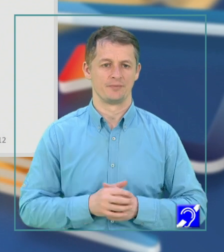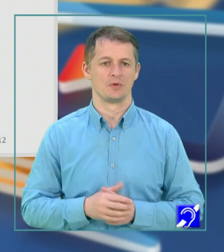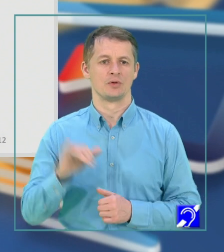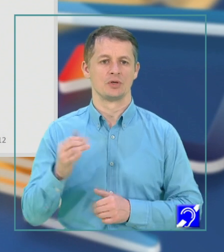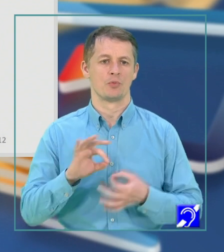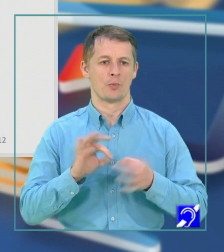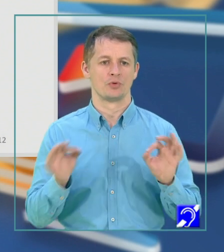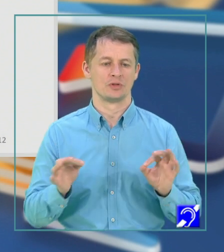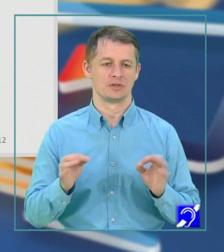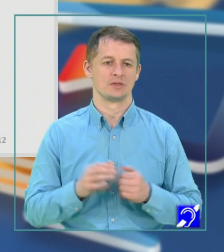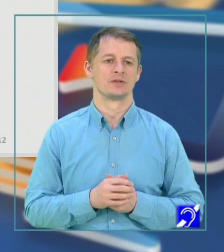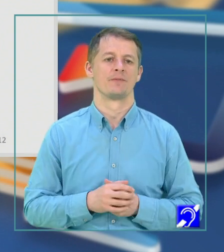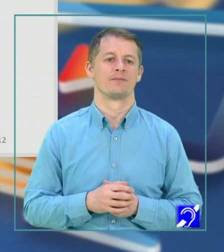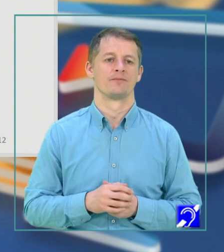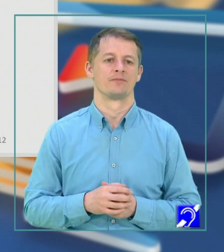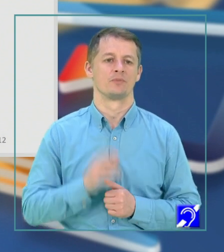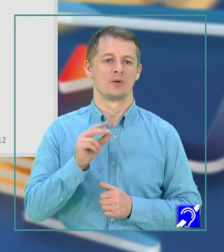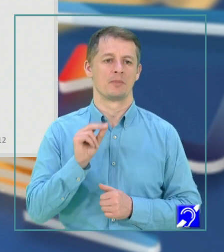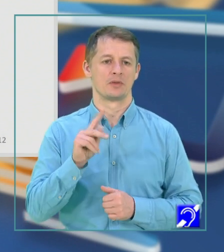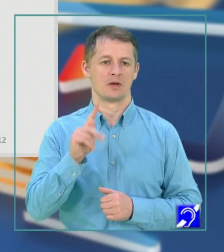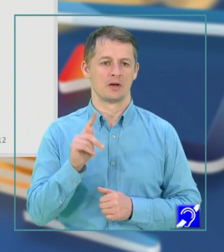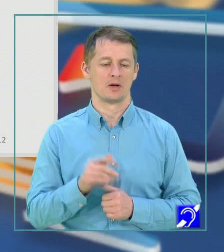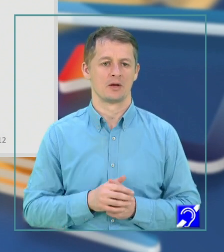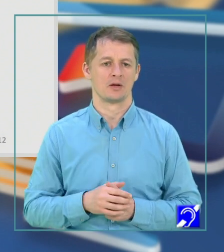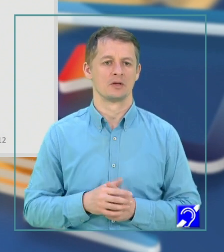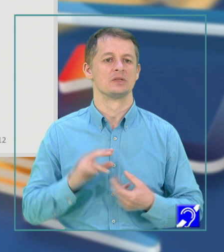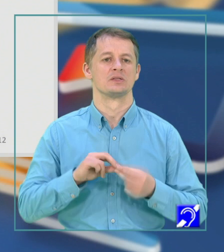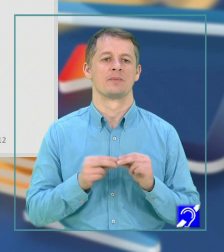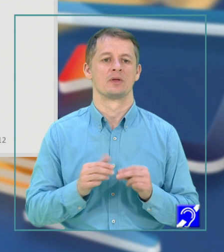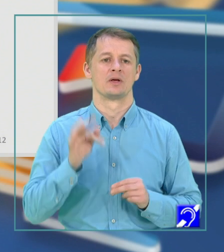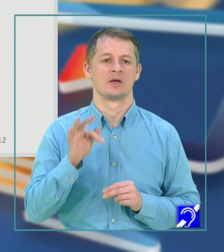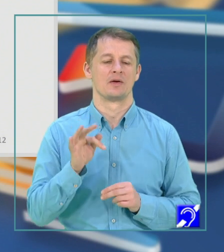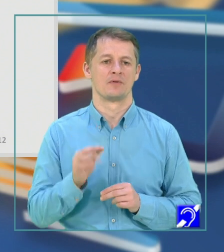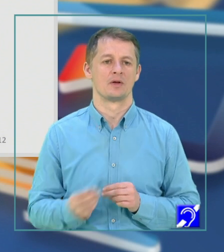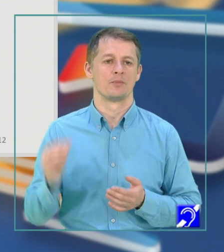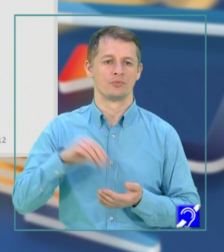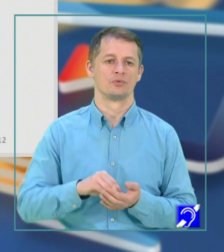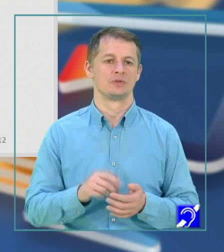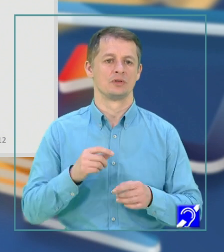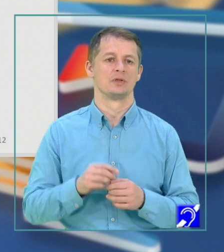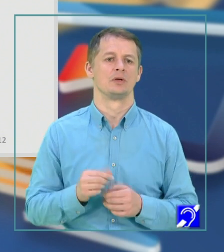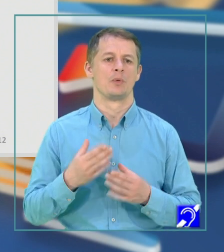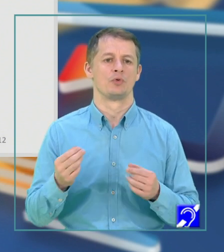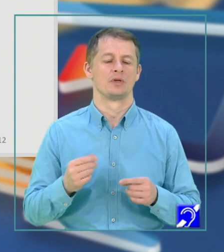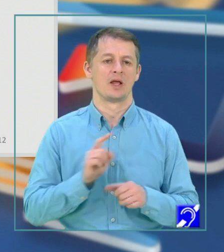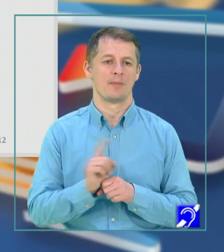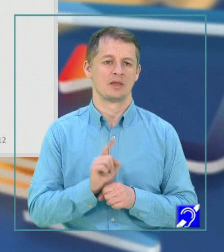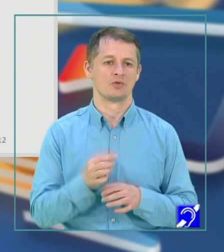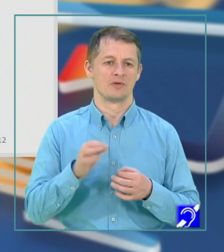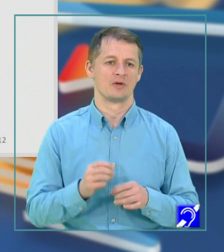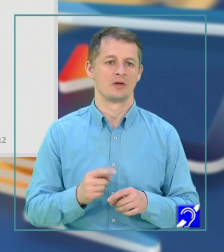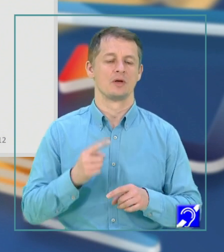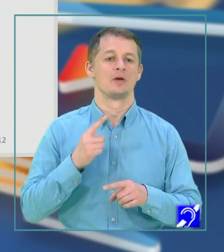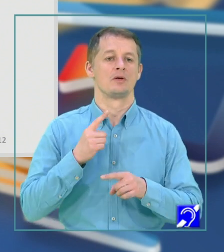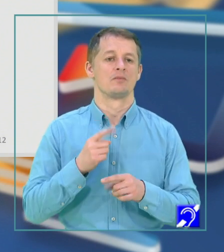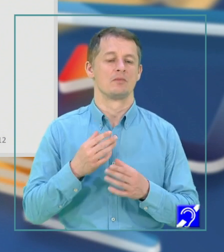K este ipoteza de inducție și în cazul nostru înseamnă că F aplicat unui compus de K elemente va fi produs